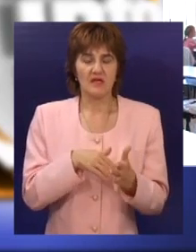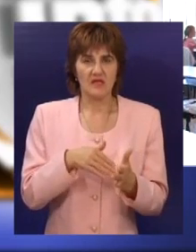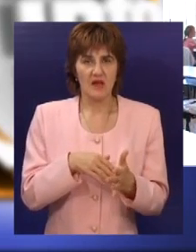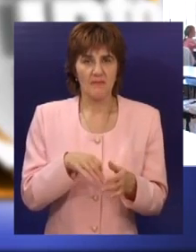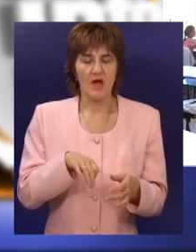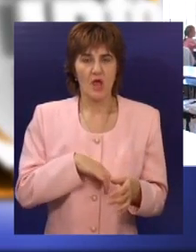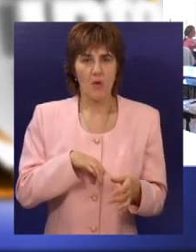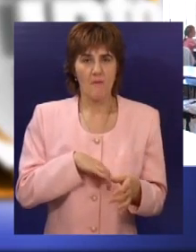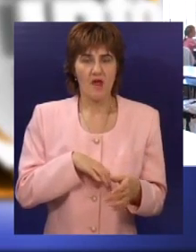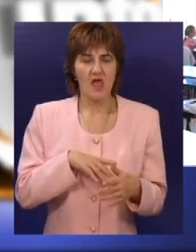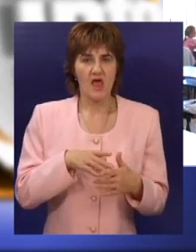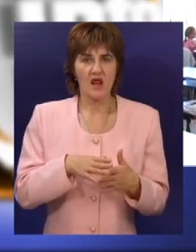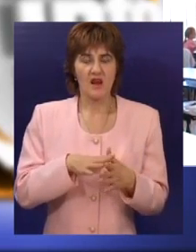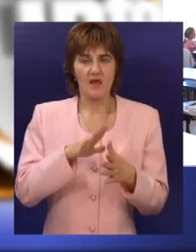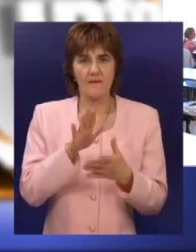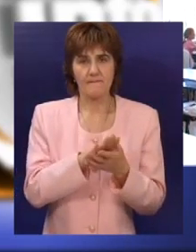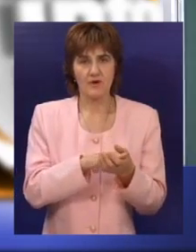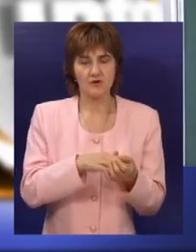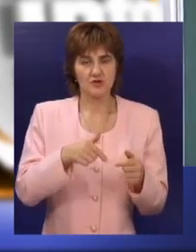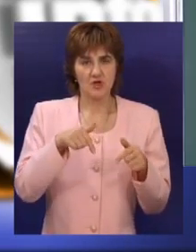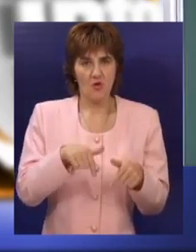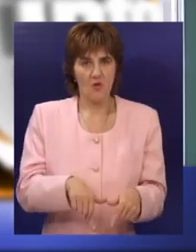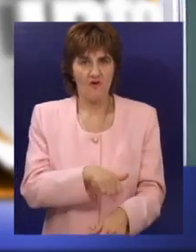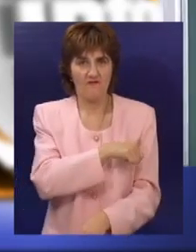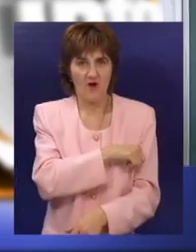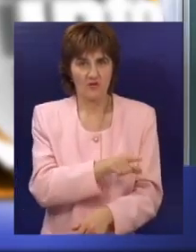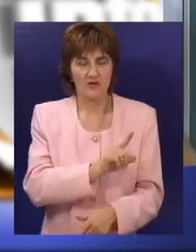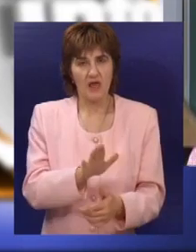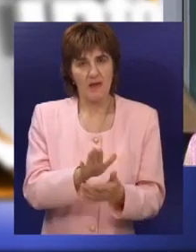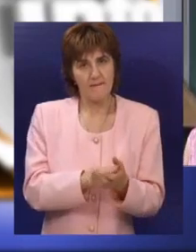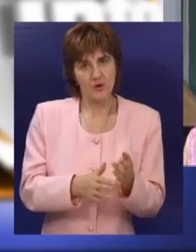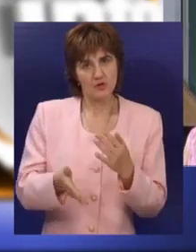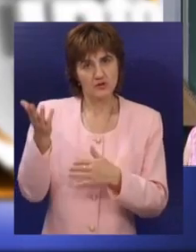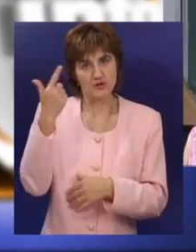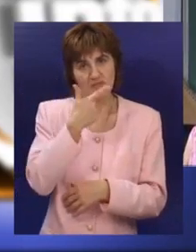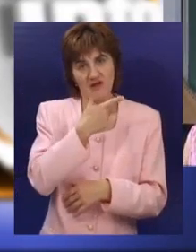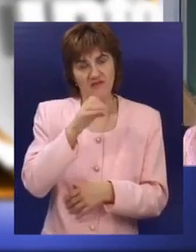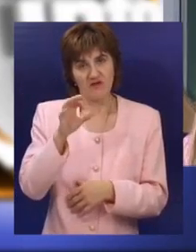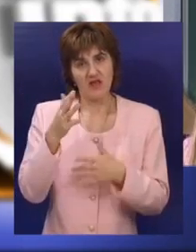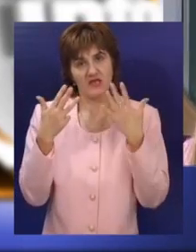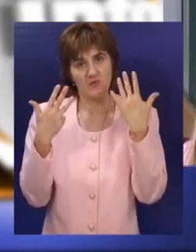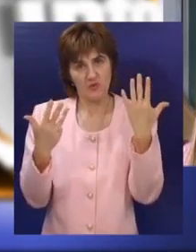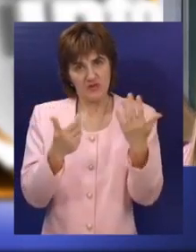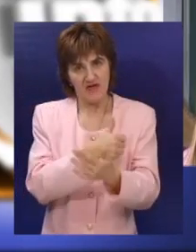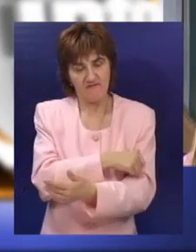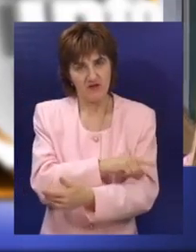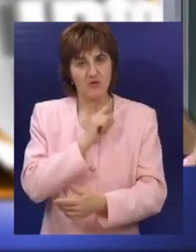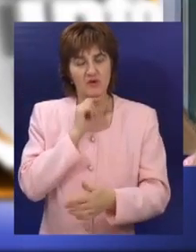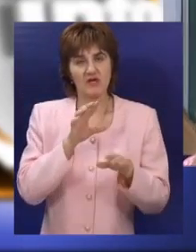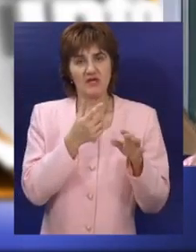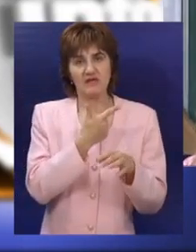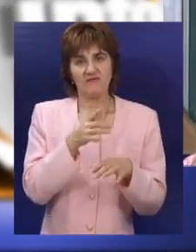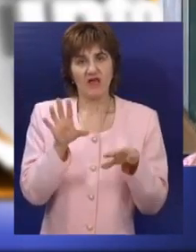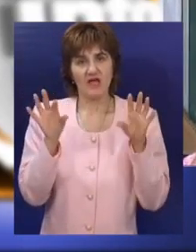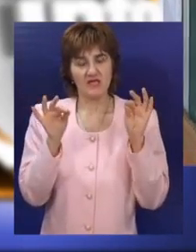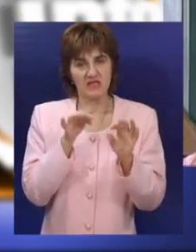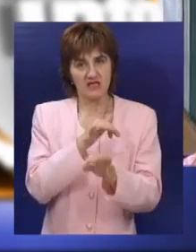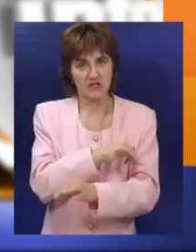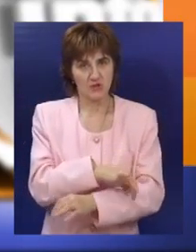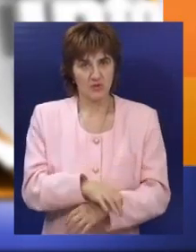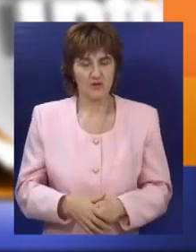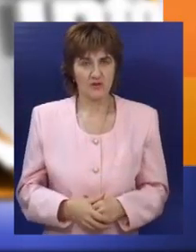što je isplata jubilarnih nagrada počela od 2011. godine, a ne prvo za 2009. i 2010.